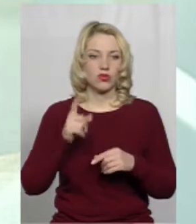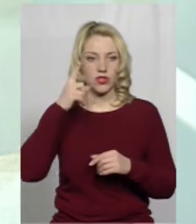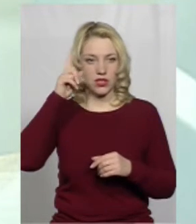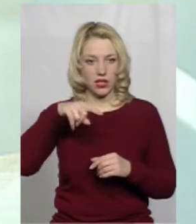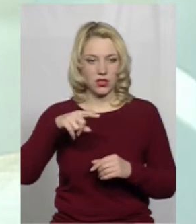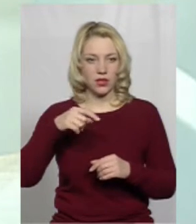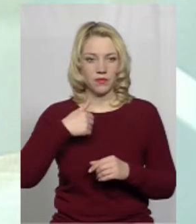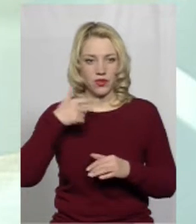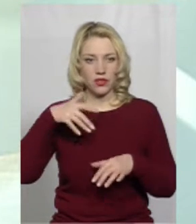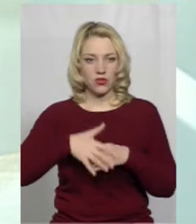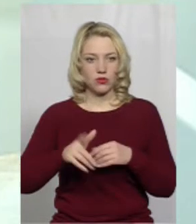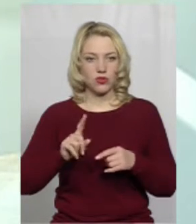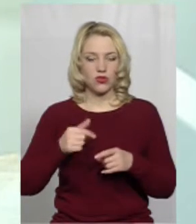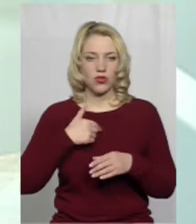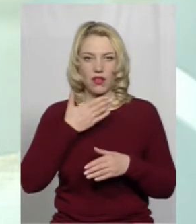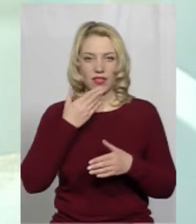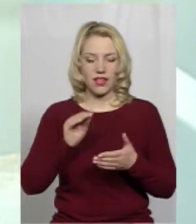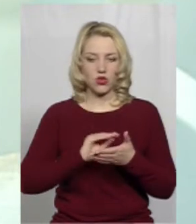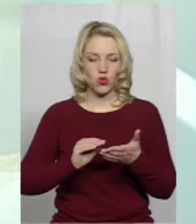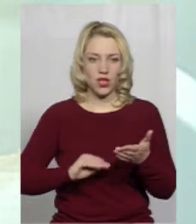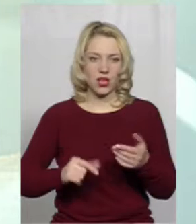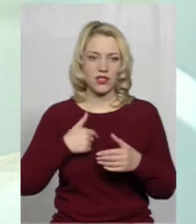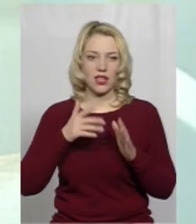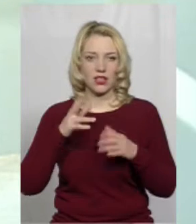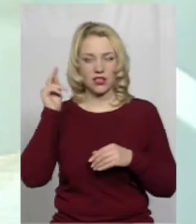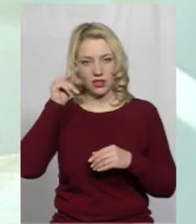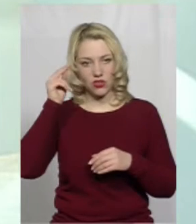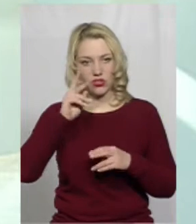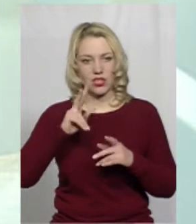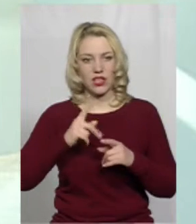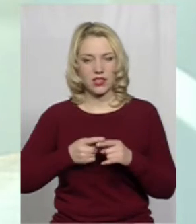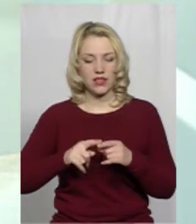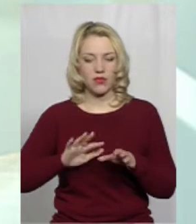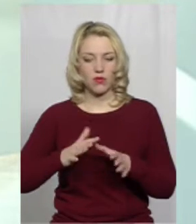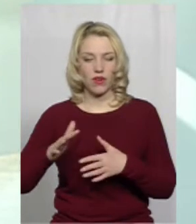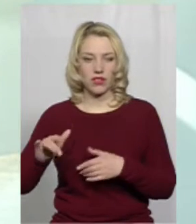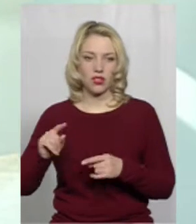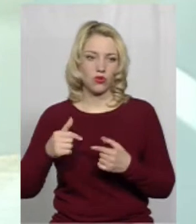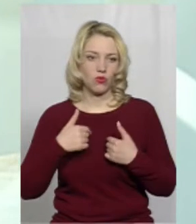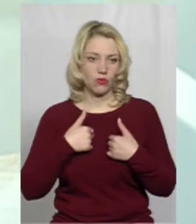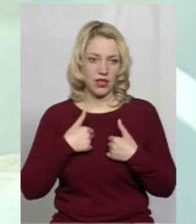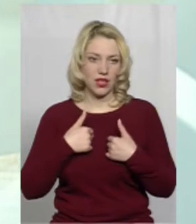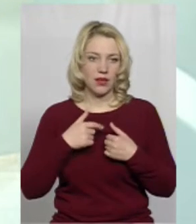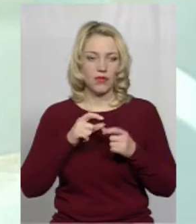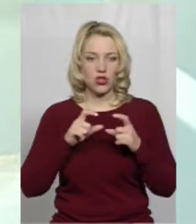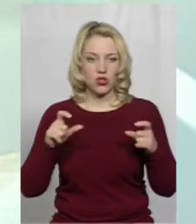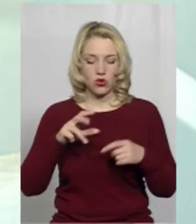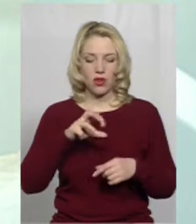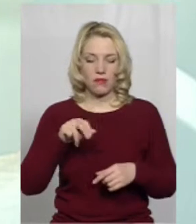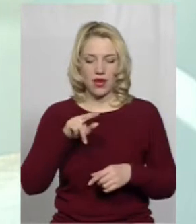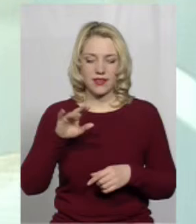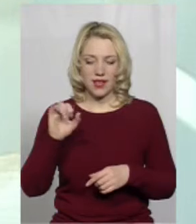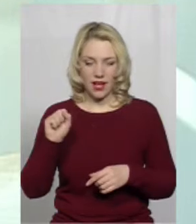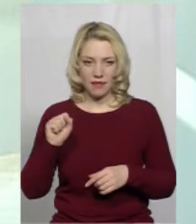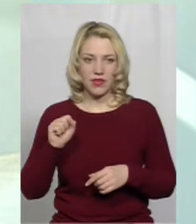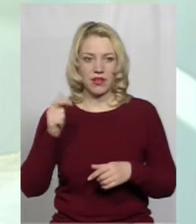знаєте, я розумію, що я не журналіст, я лише навчаюся, як це відбувається. Так, тому ми на школу медіаграмотності,